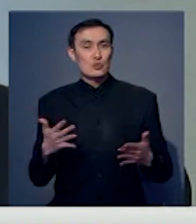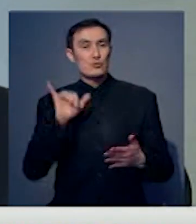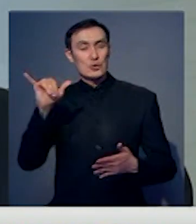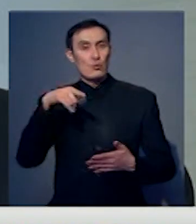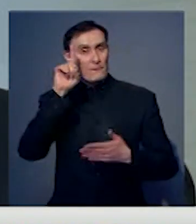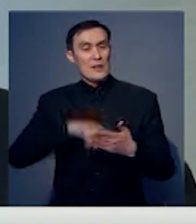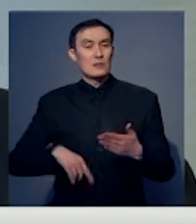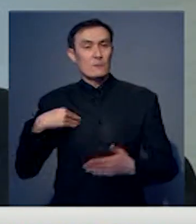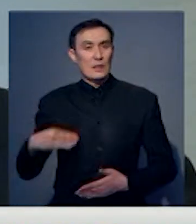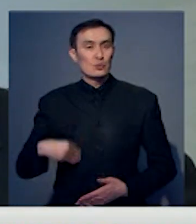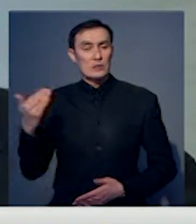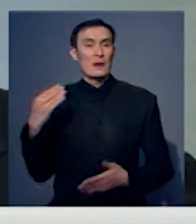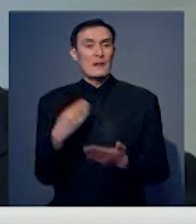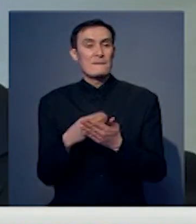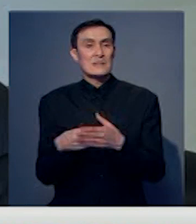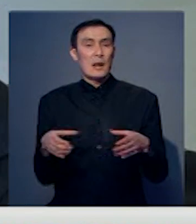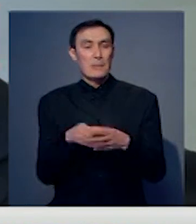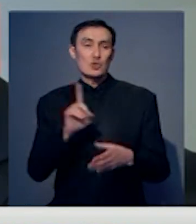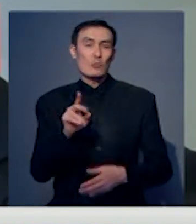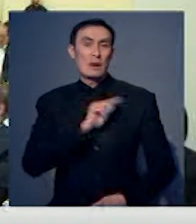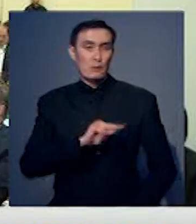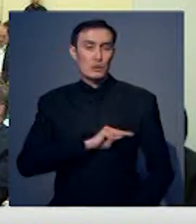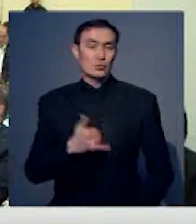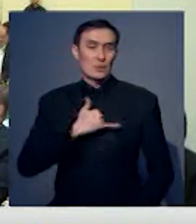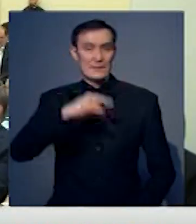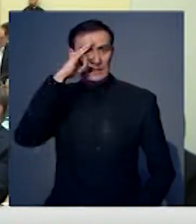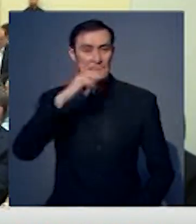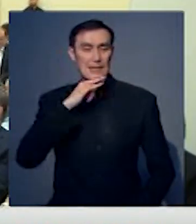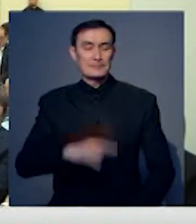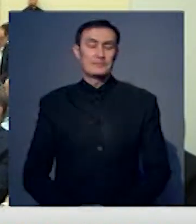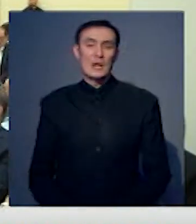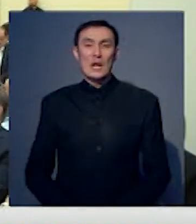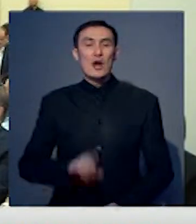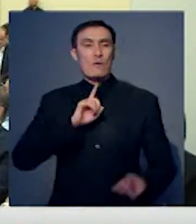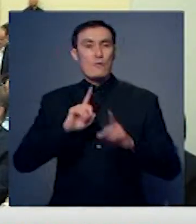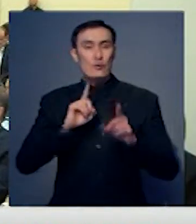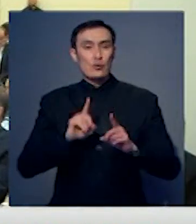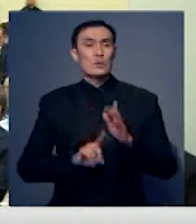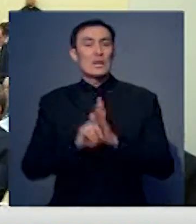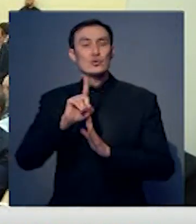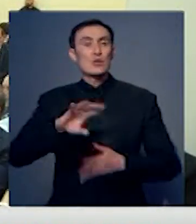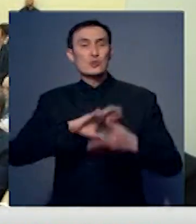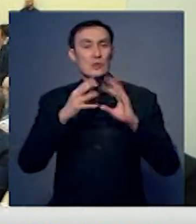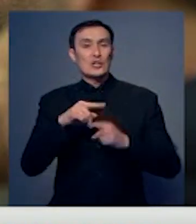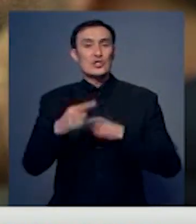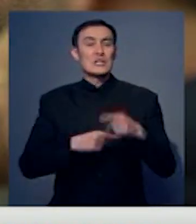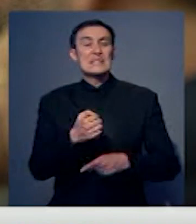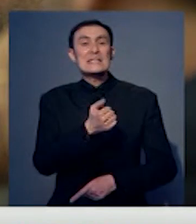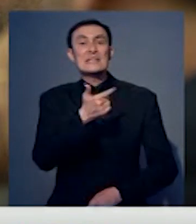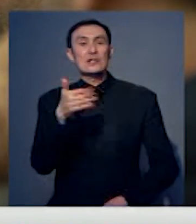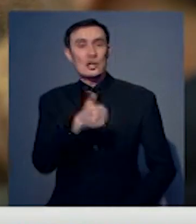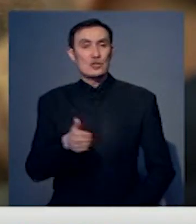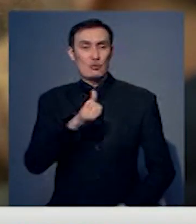уверенность французским инвесторам для работы в Казахстане. Форум начал давать первые результаты уже через несколько часов